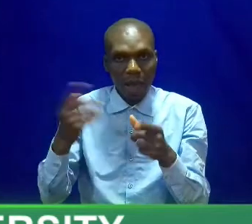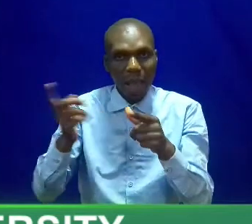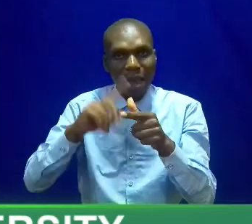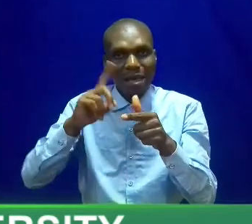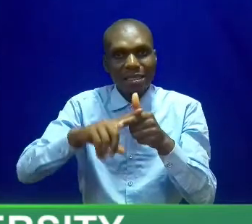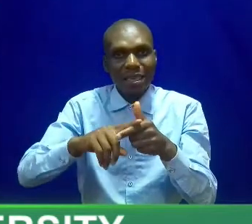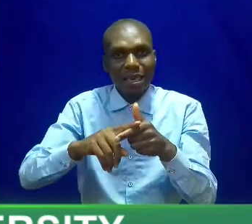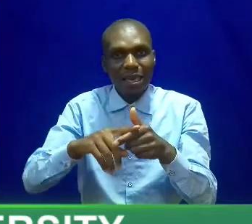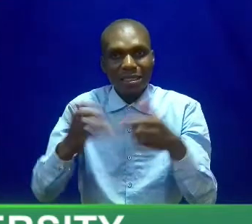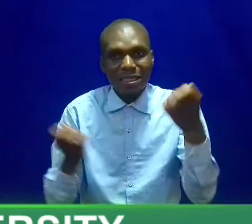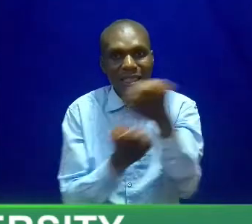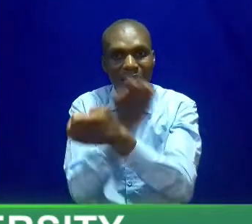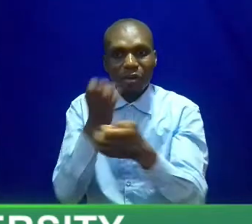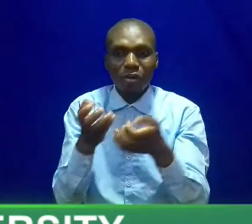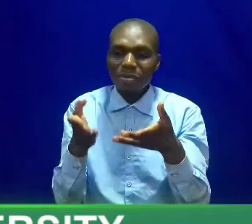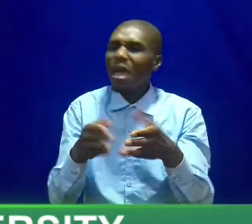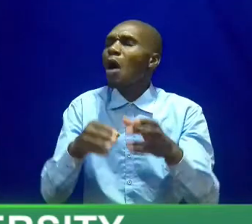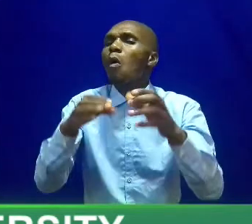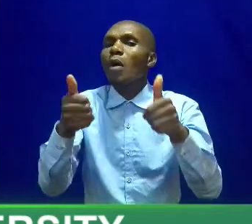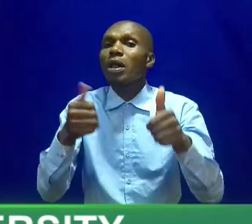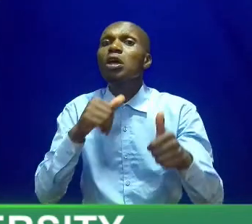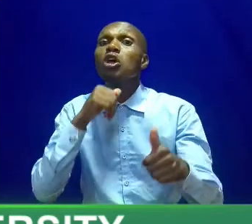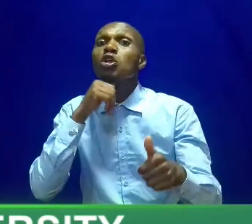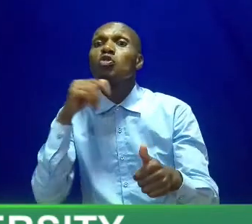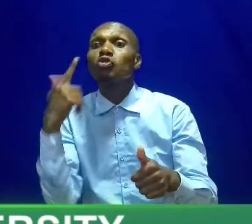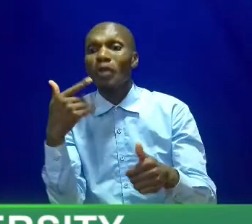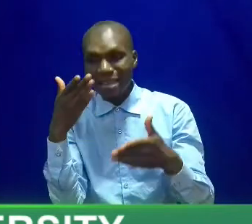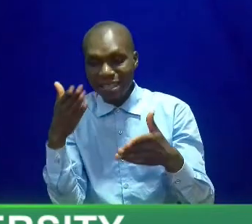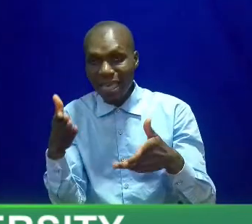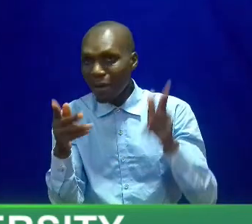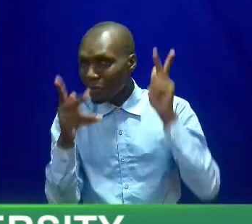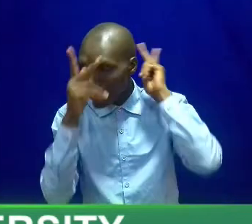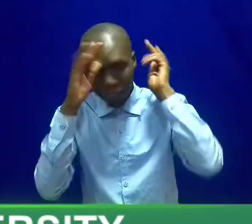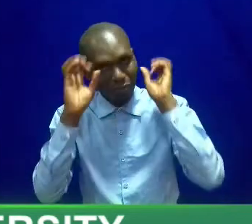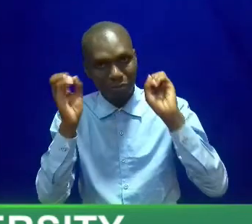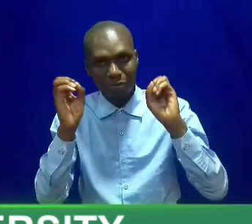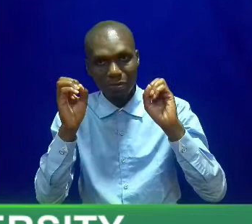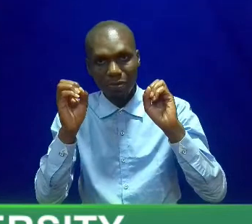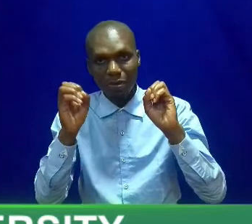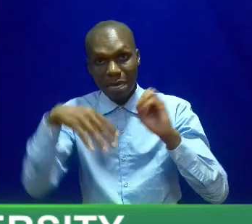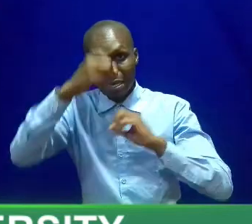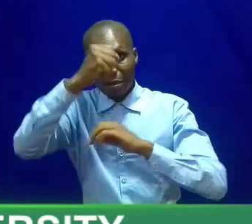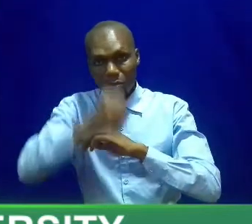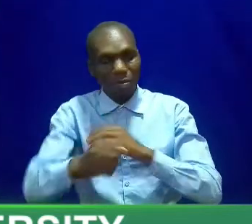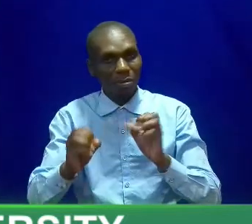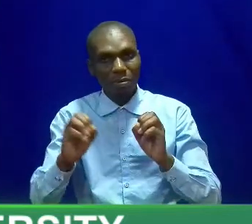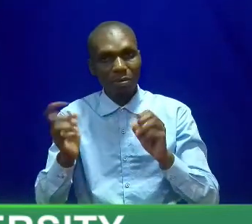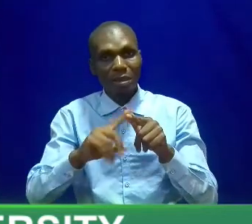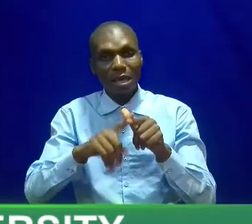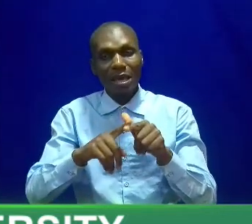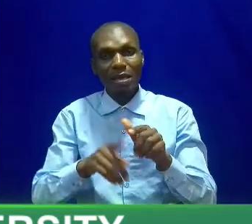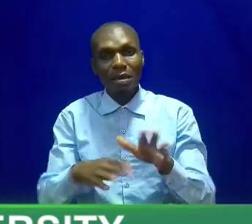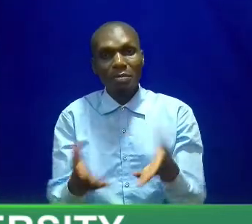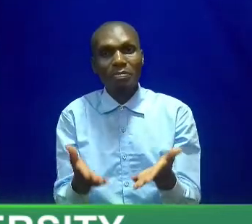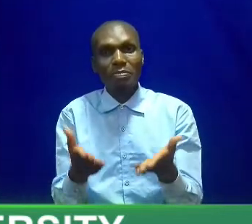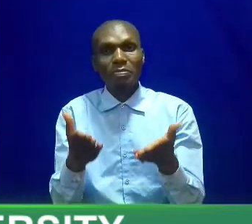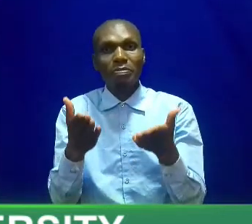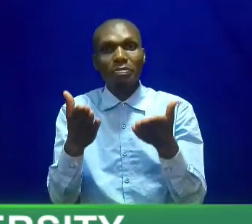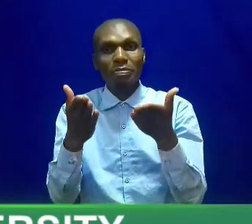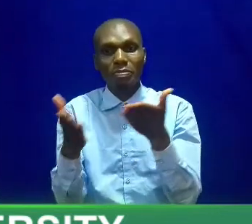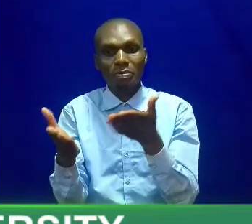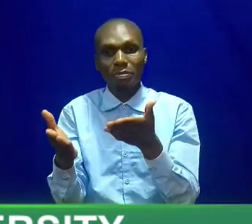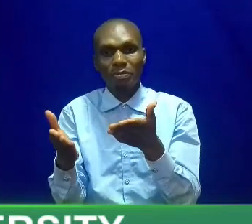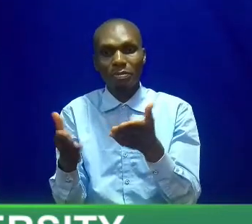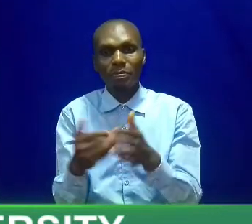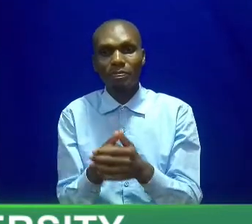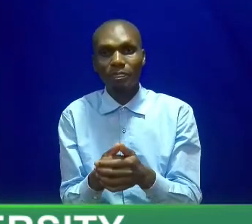itaboresha uchumi wa ili eneo. Si Mumias tu West peke yake ama Mumias sub-county peke yake, itaathiri hata Butere sub-county na hata